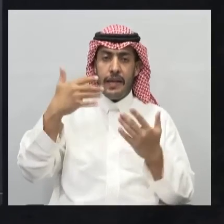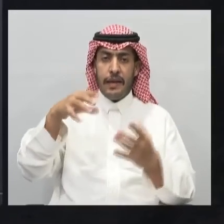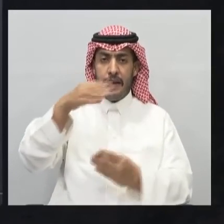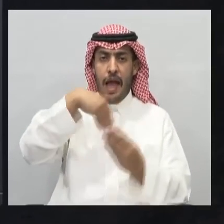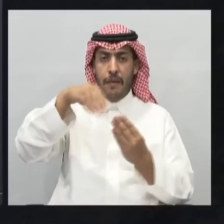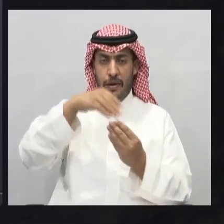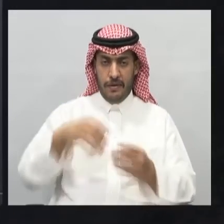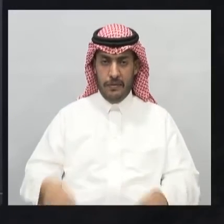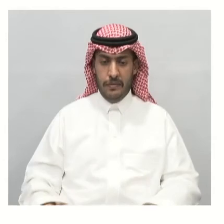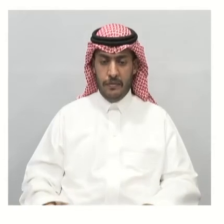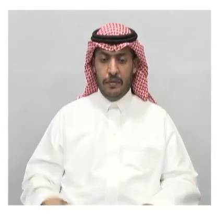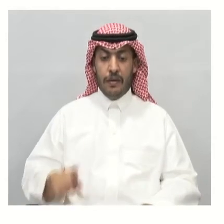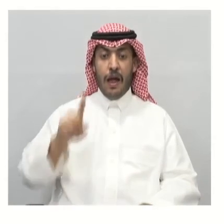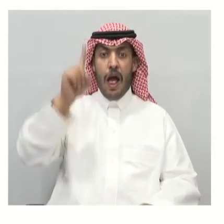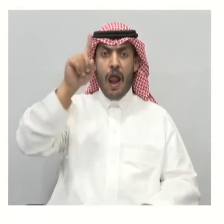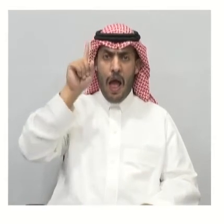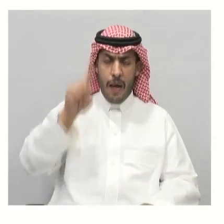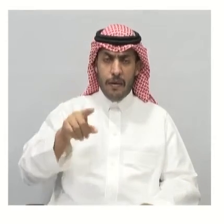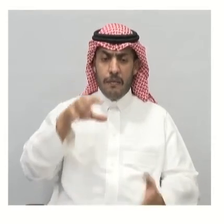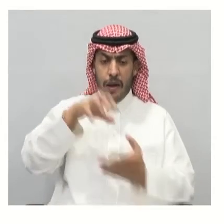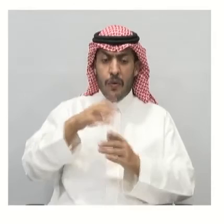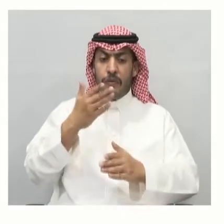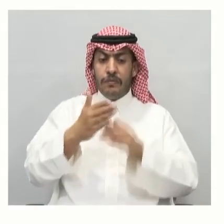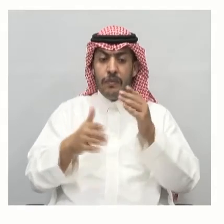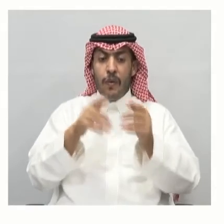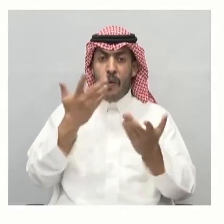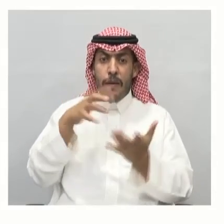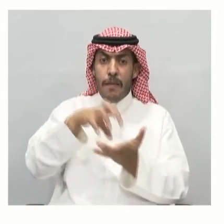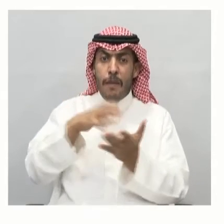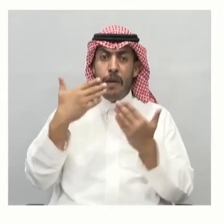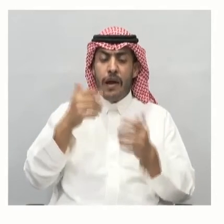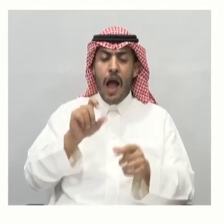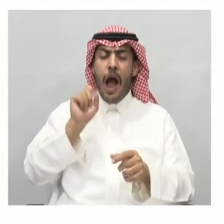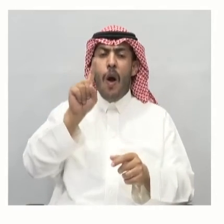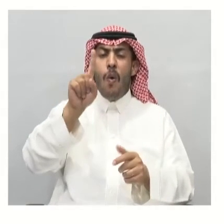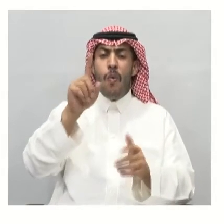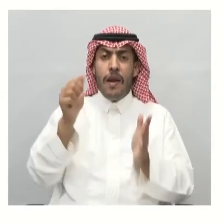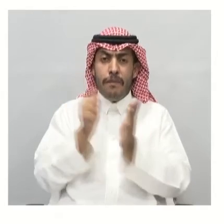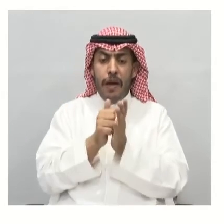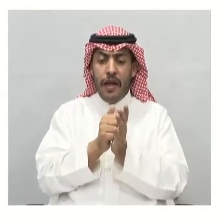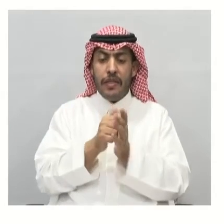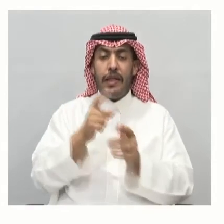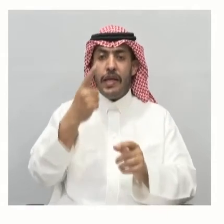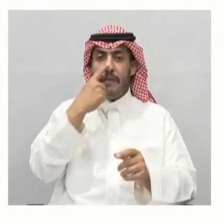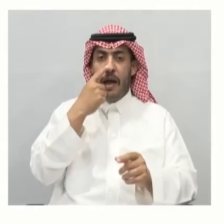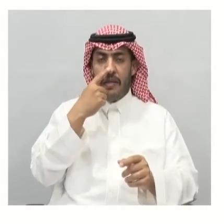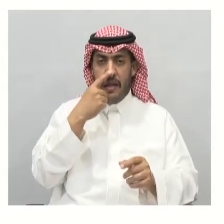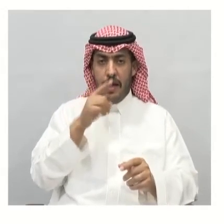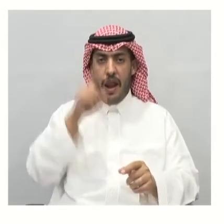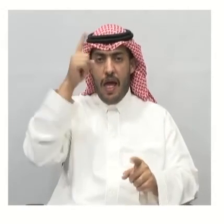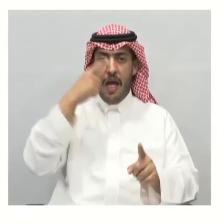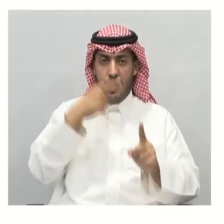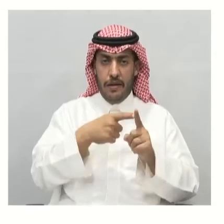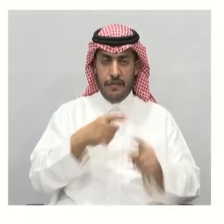الكعبه امر الله عز وجل ابراهيم ان يبني في مكه المكرمه اول بيت لعباده الله